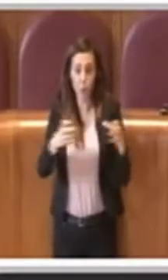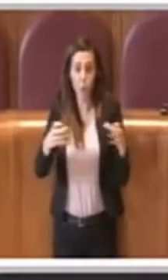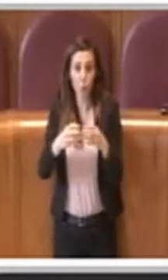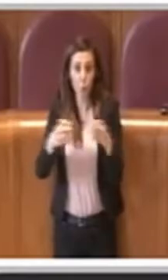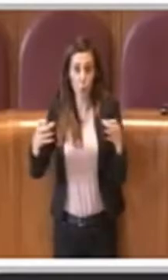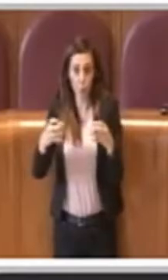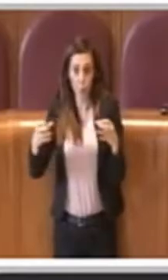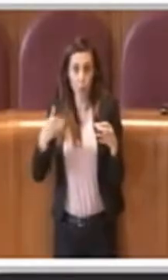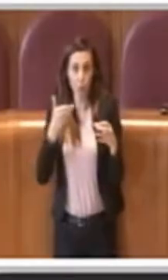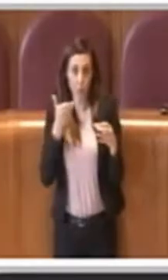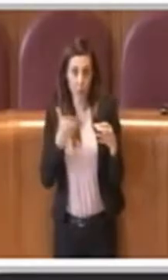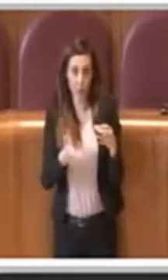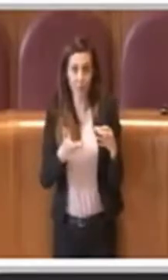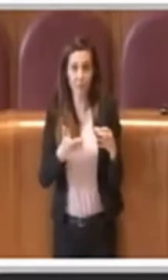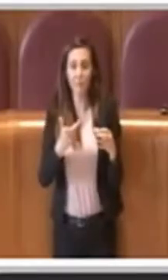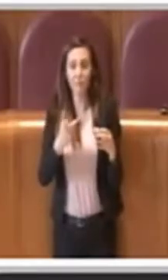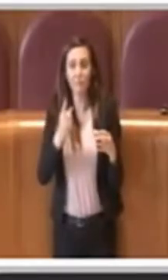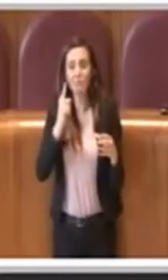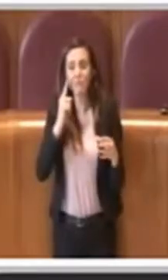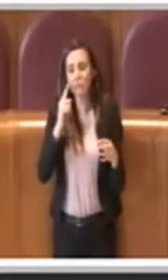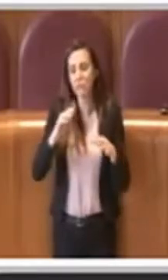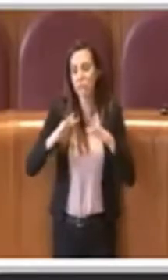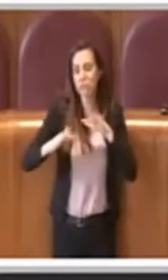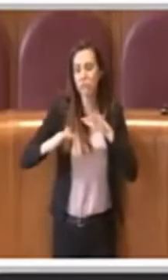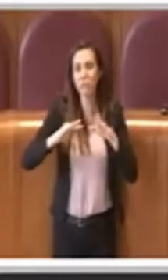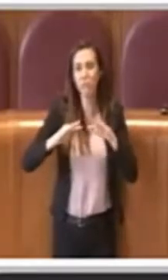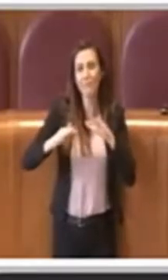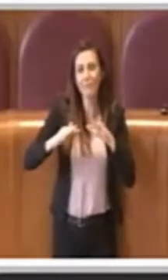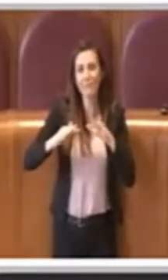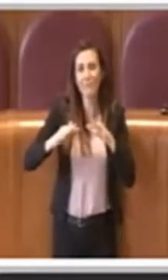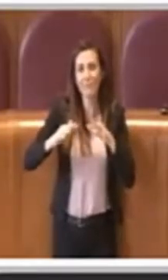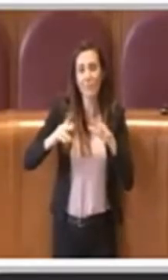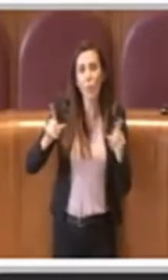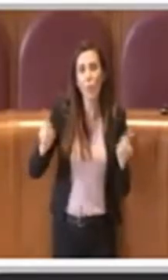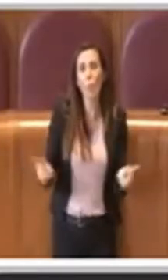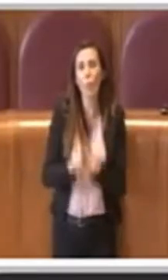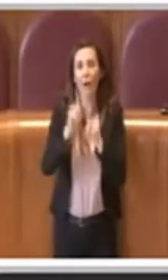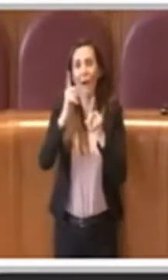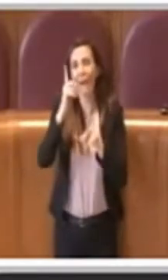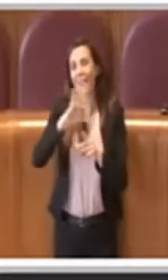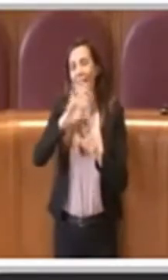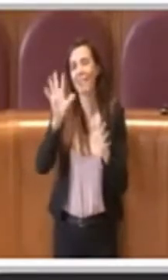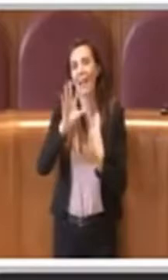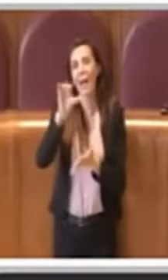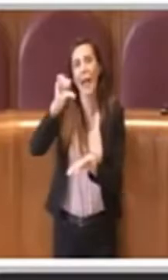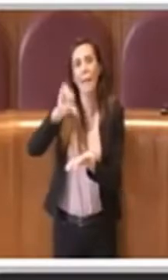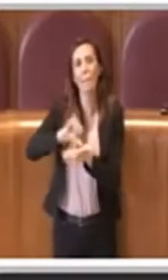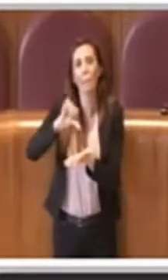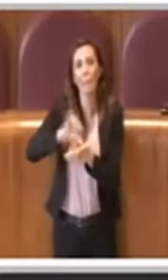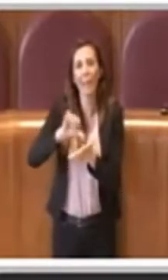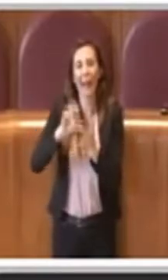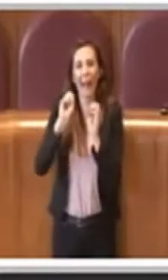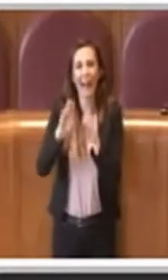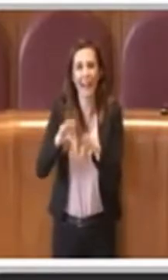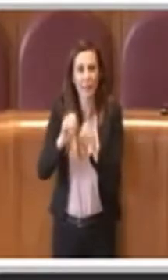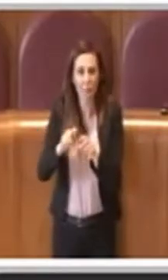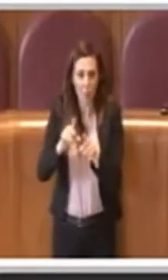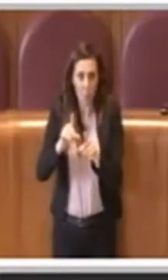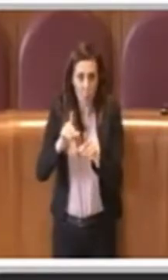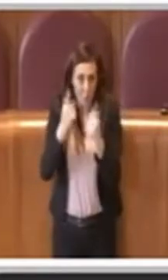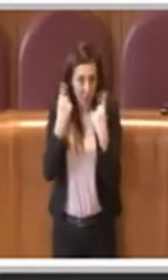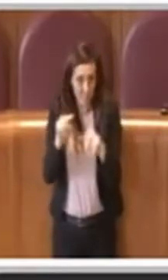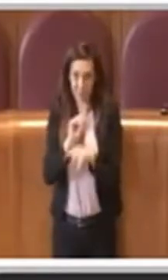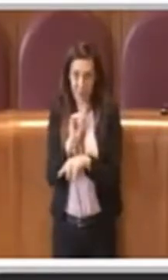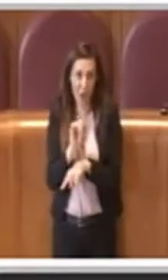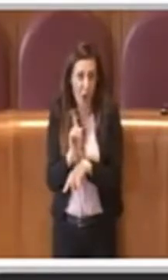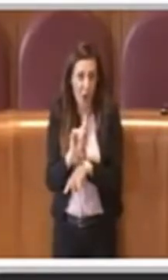strutture, paragonandole un po' a degli impianti di rifiuti. Non è assolutamente così.